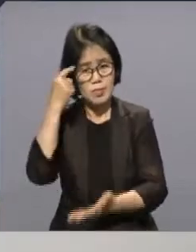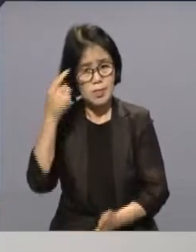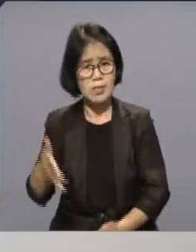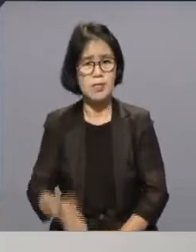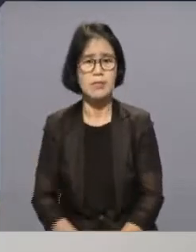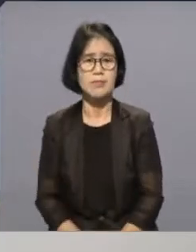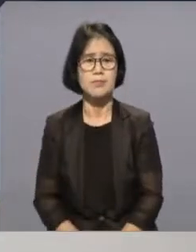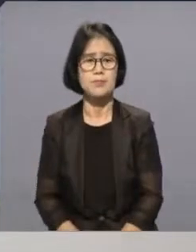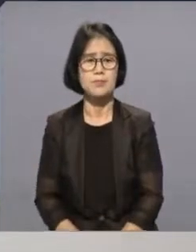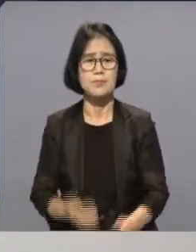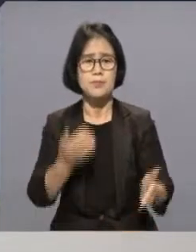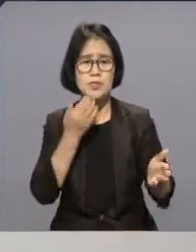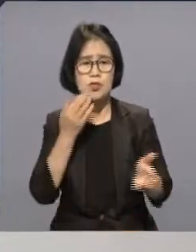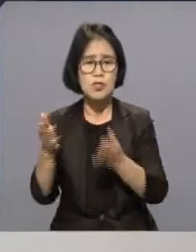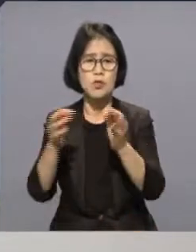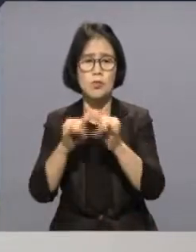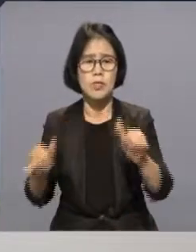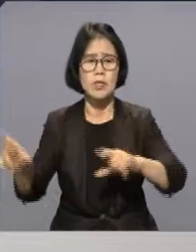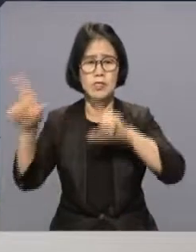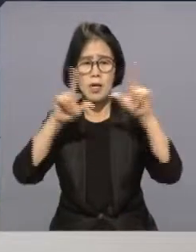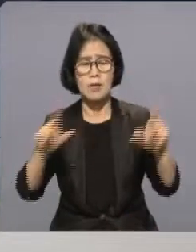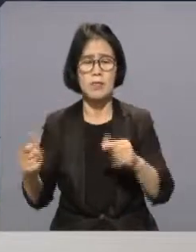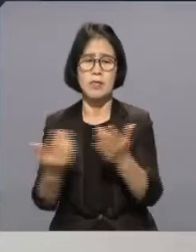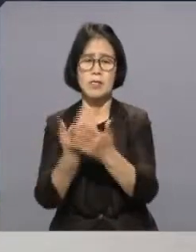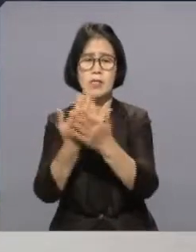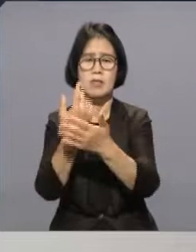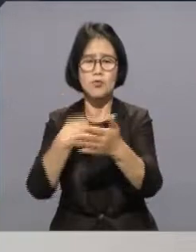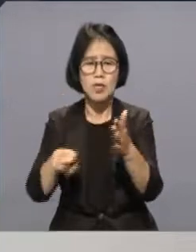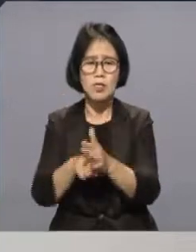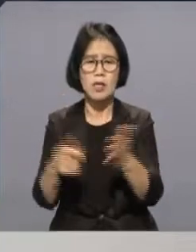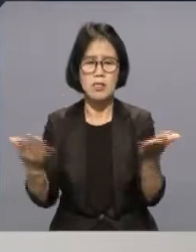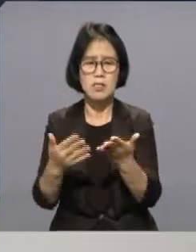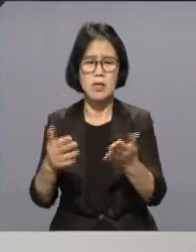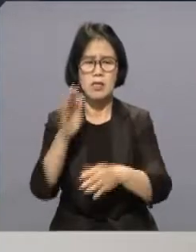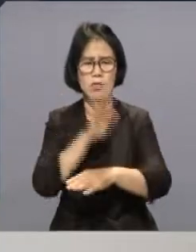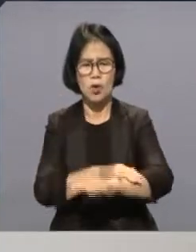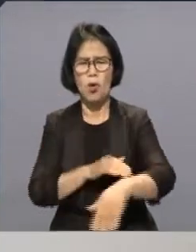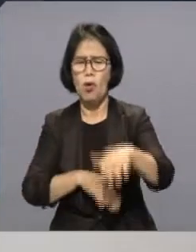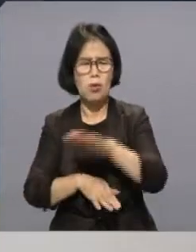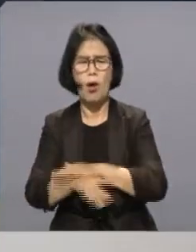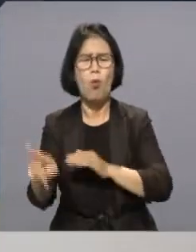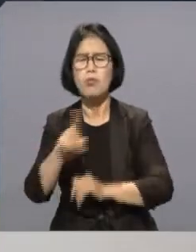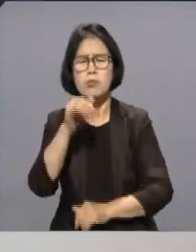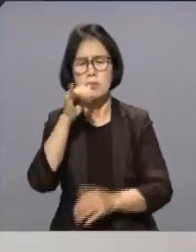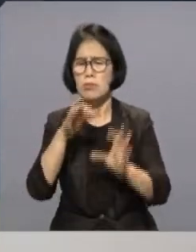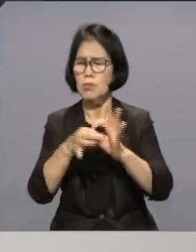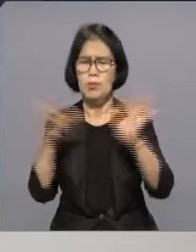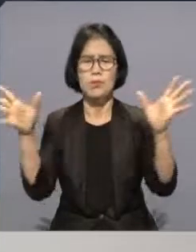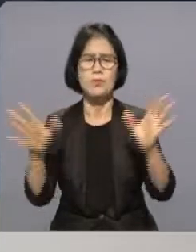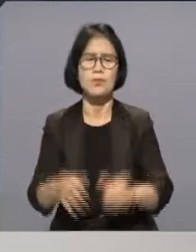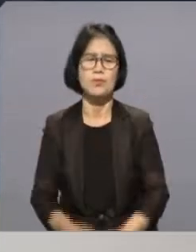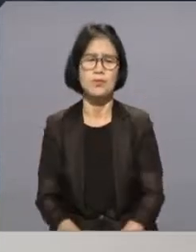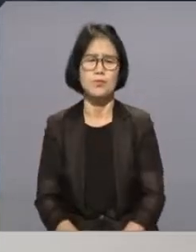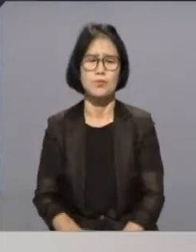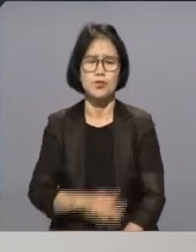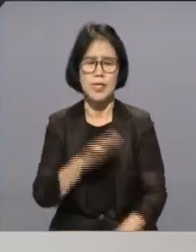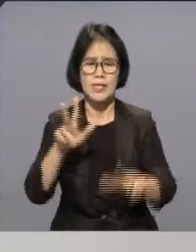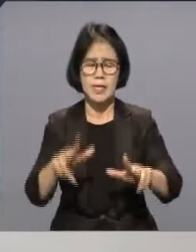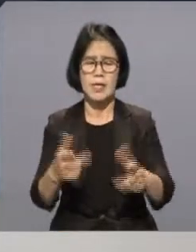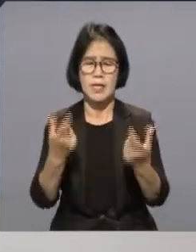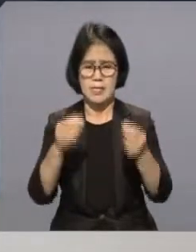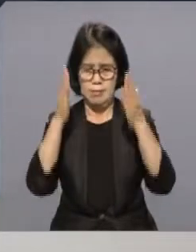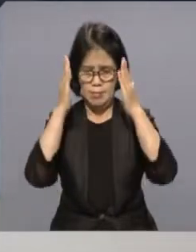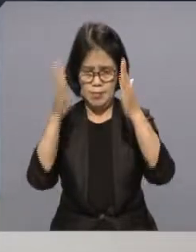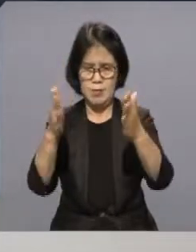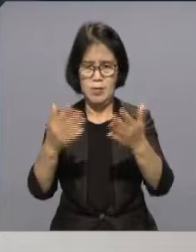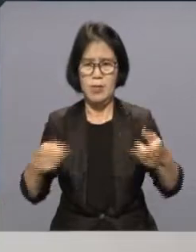이게 본인의 삶의 질 향상을 위해서 하는 일에 여과를 믿고 약속했습니까? 같은 당연으로서